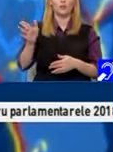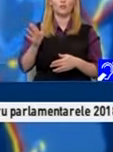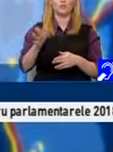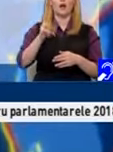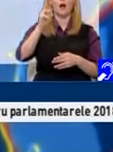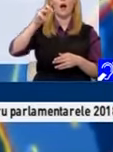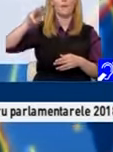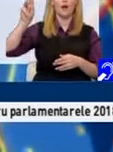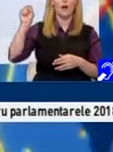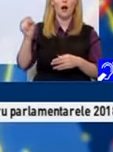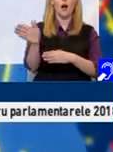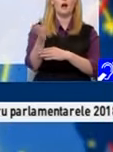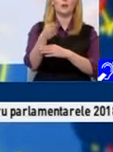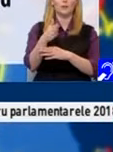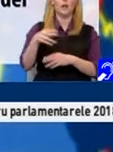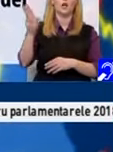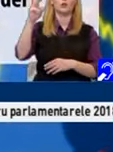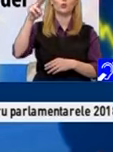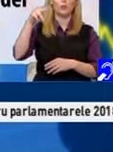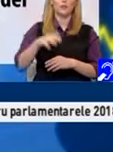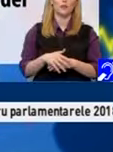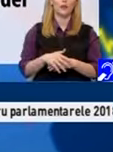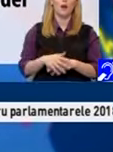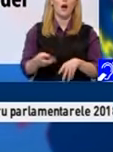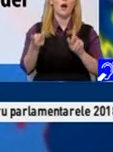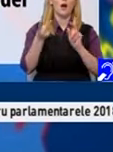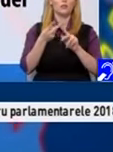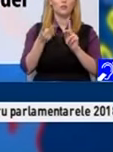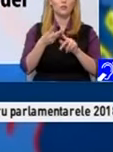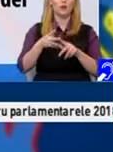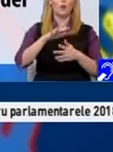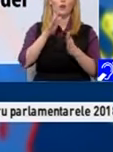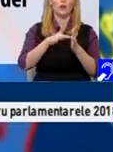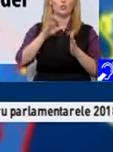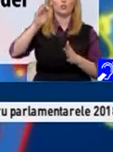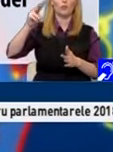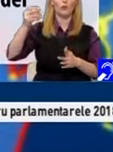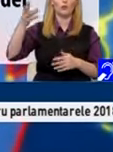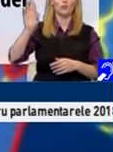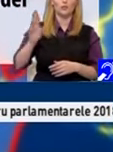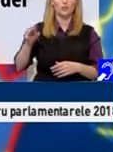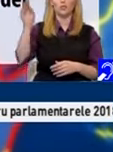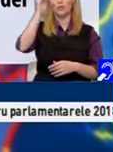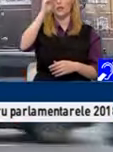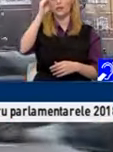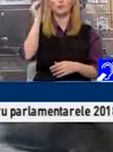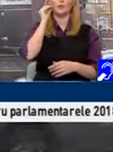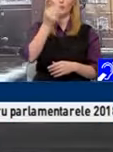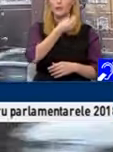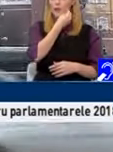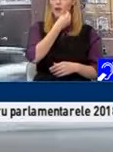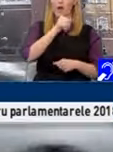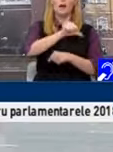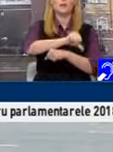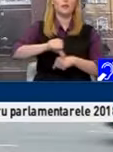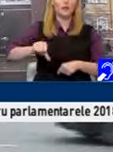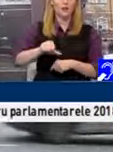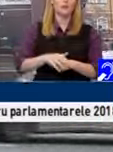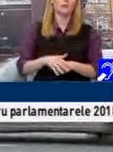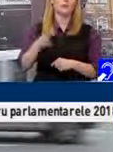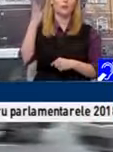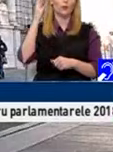localitățile Camenca, Râbnița, Dubesar și Grigoropol, iar cea de-a doua orașul Slobozia și municipiile Tiraspol și Bender. Peste hotarele